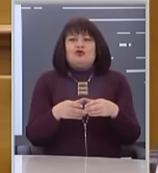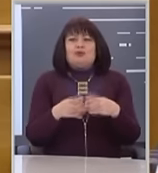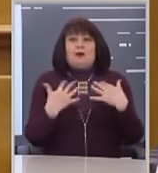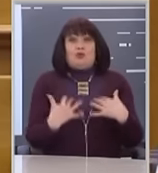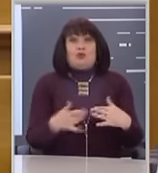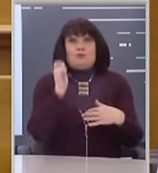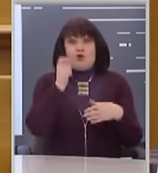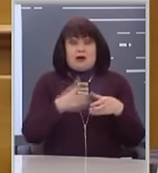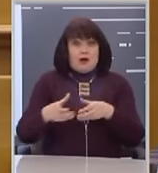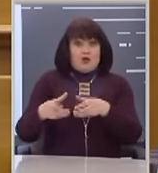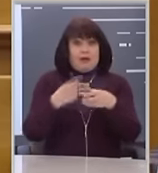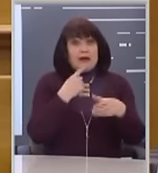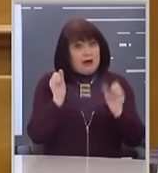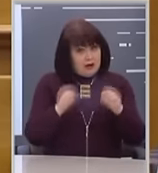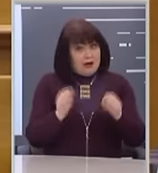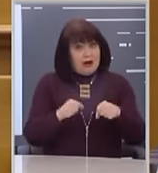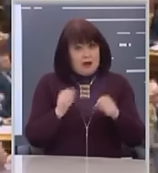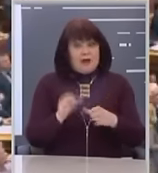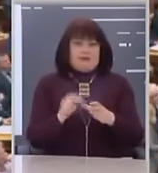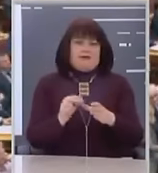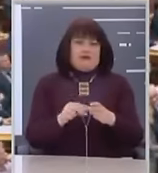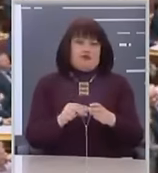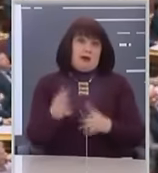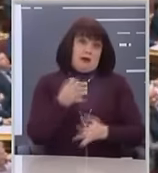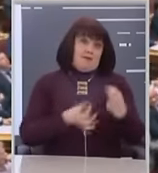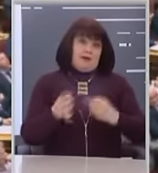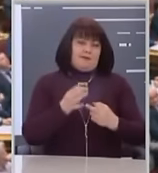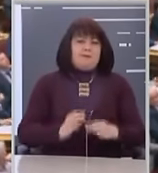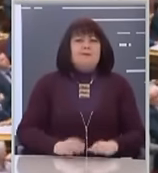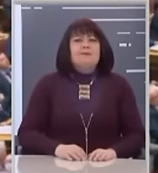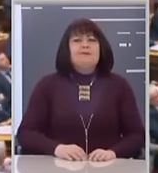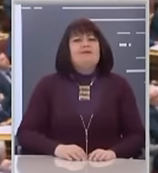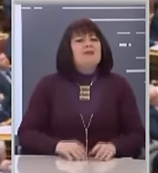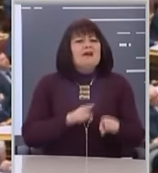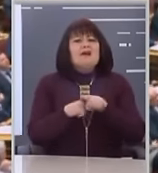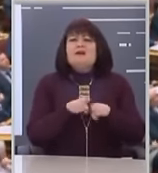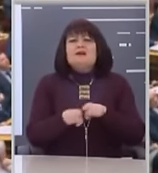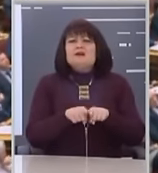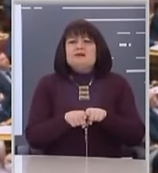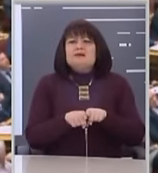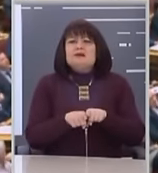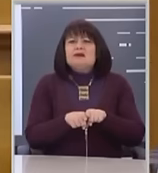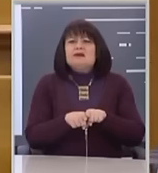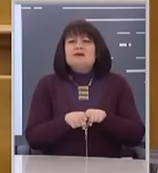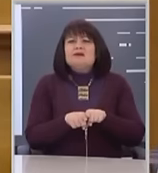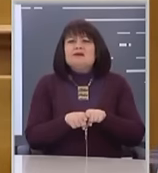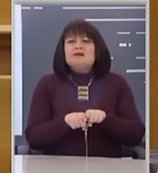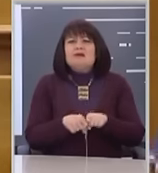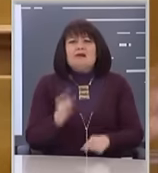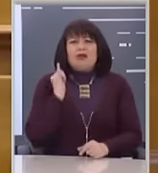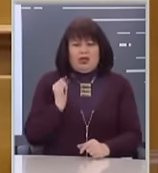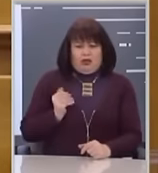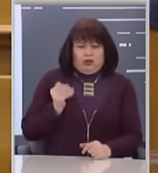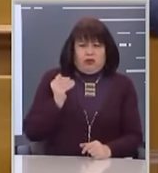λένε ότι θα την υπερψηφίσουν. Με τι άραγε σχετίζεται αυτή η αδιανόητη καθυστέρηση,